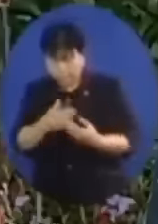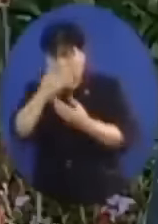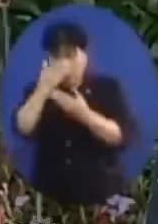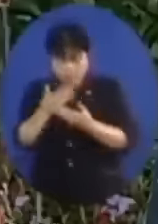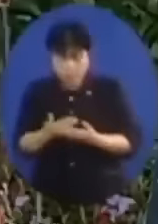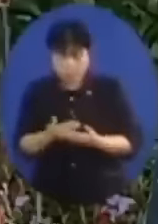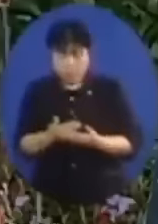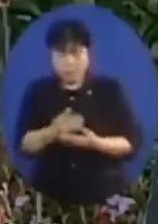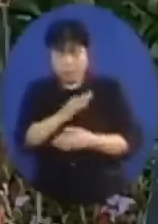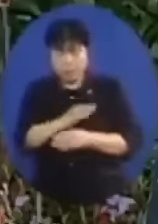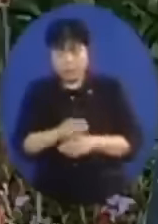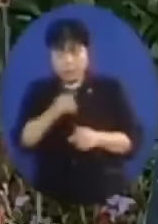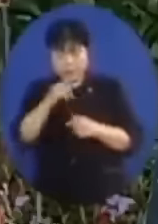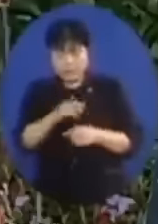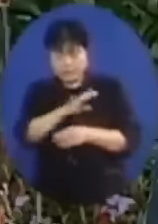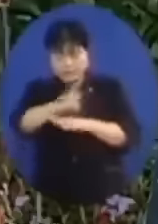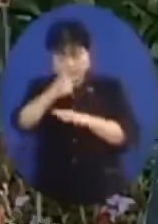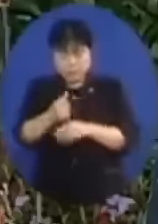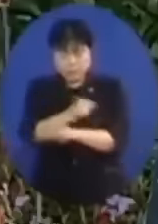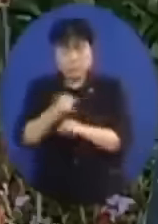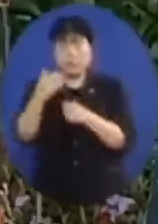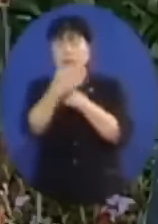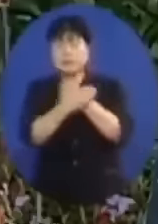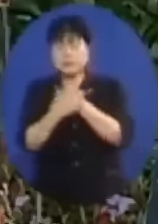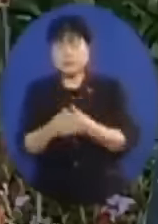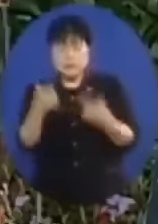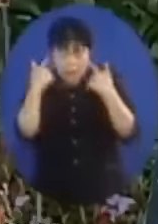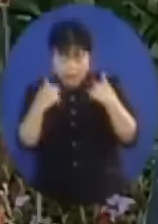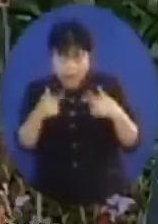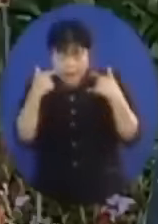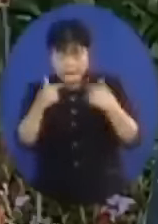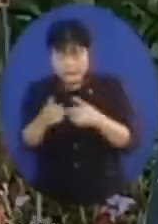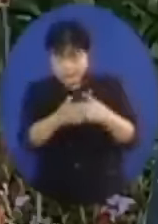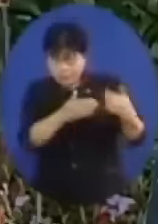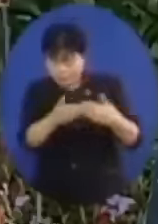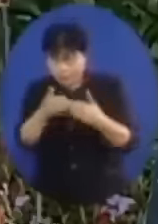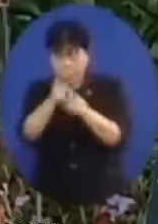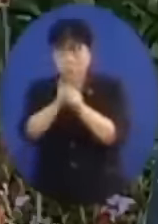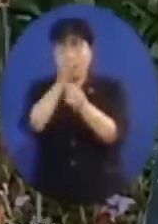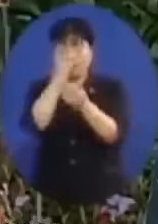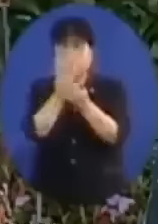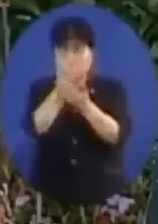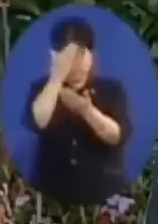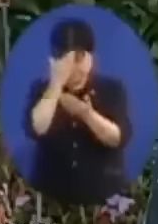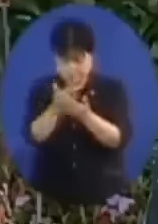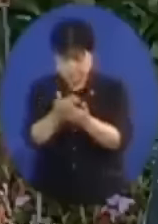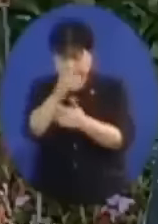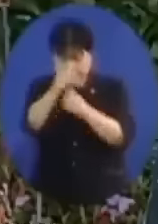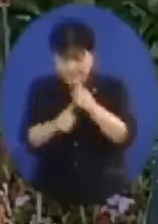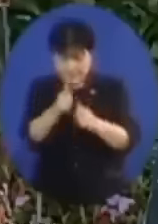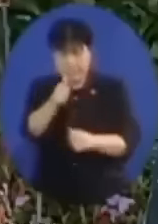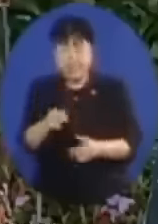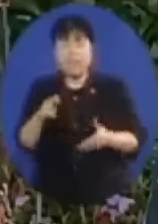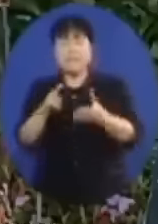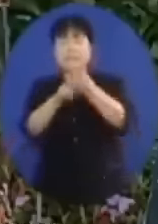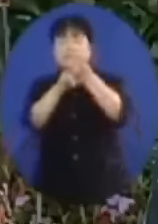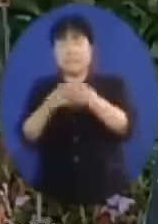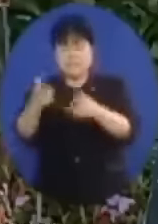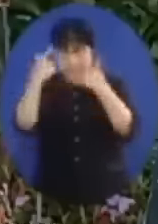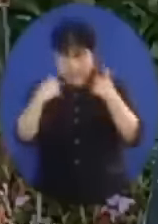얻는 그리스도의 구속의 은총을 항상 체험하게 도와주시옵소서. 하나님의 기적이